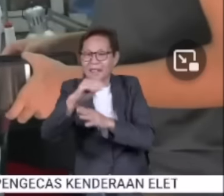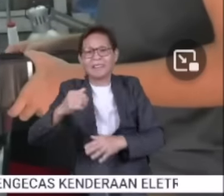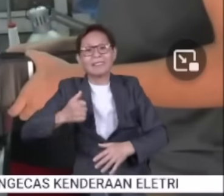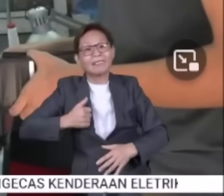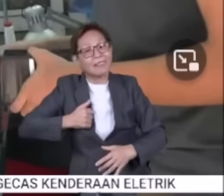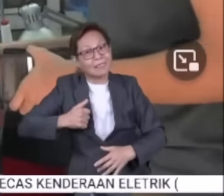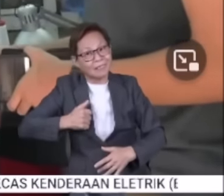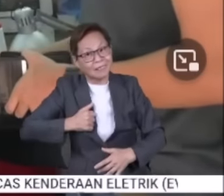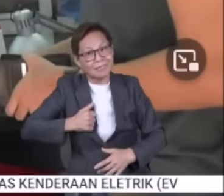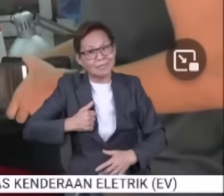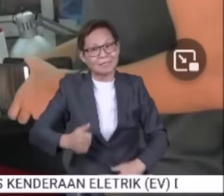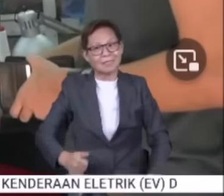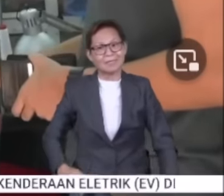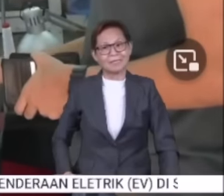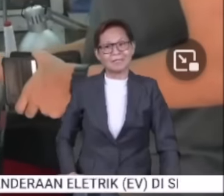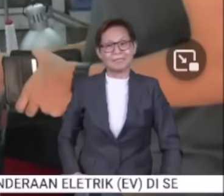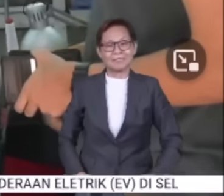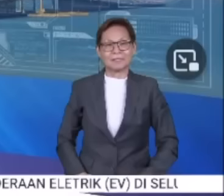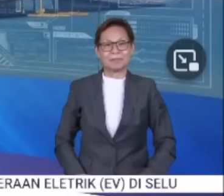Kanada.